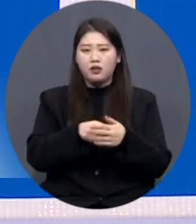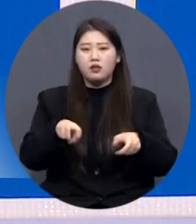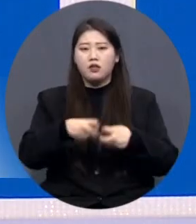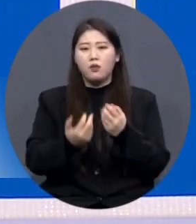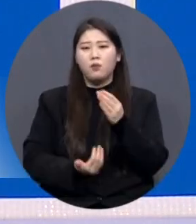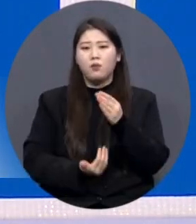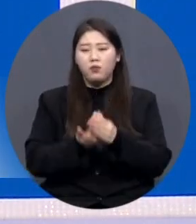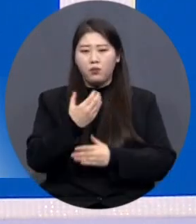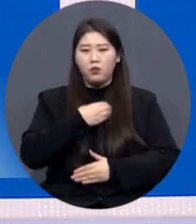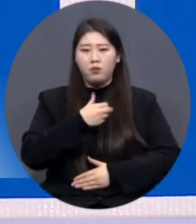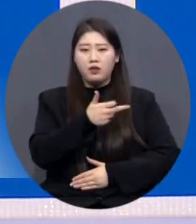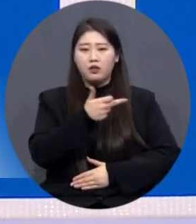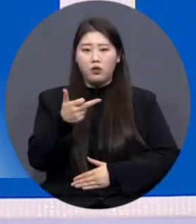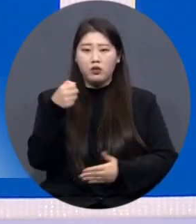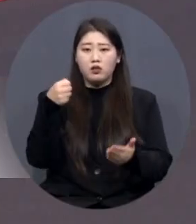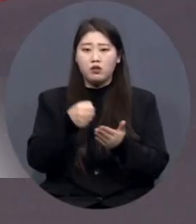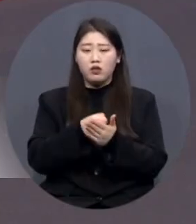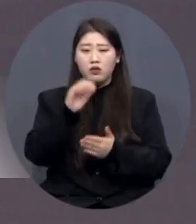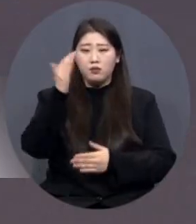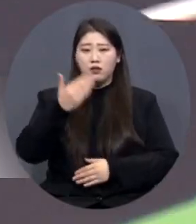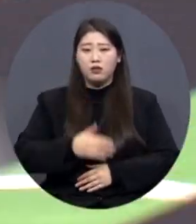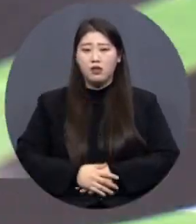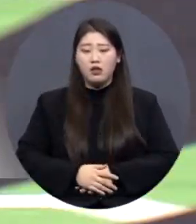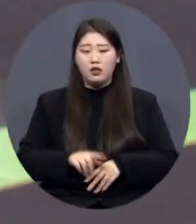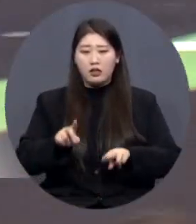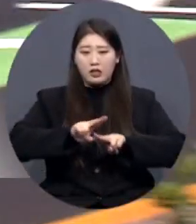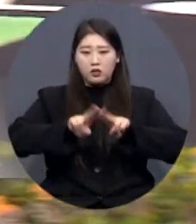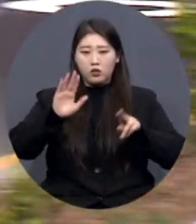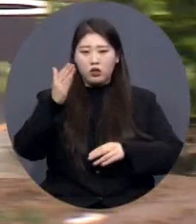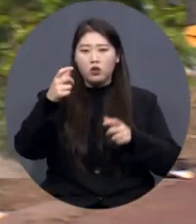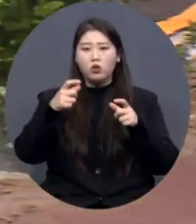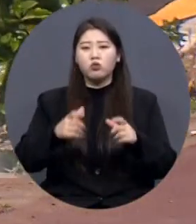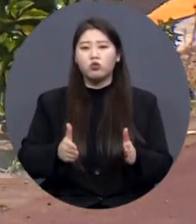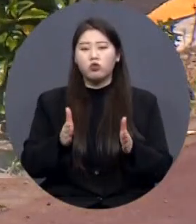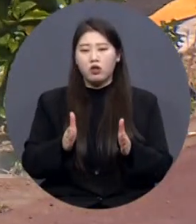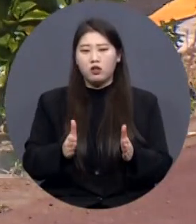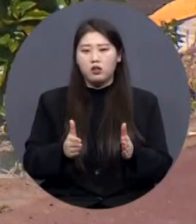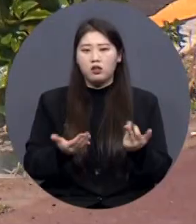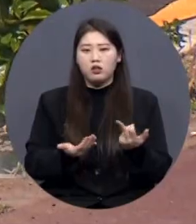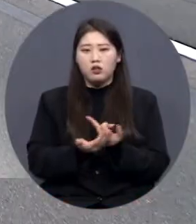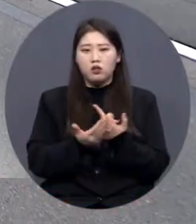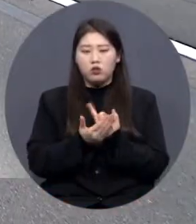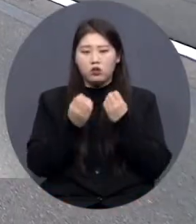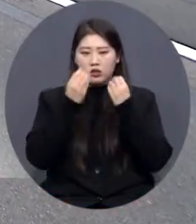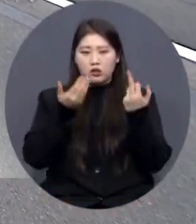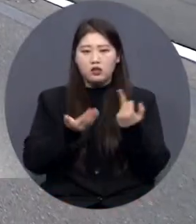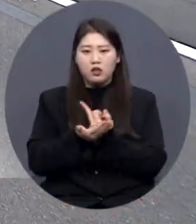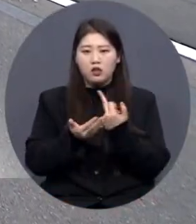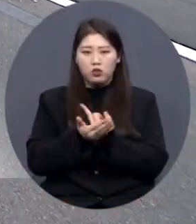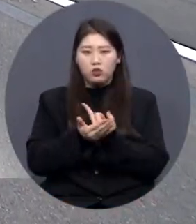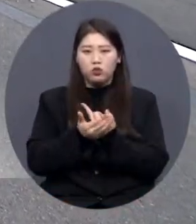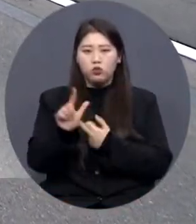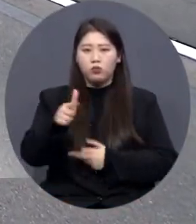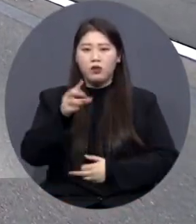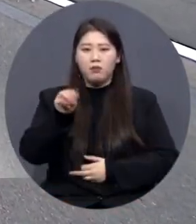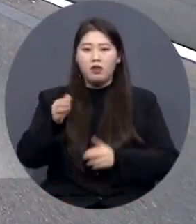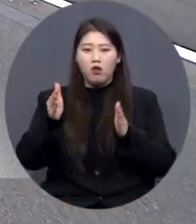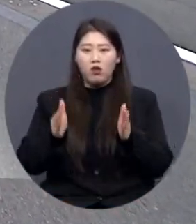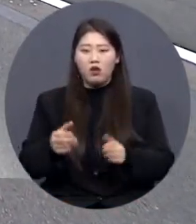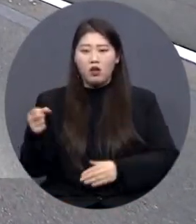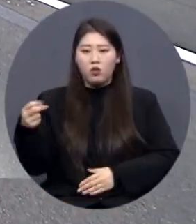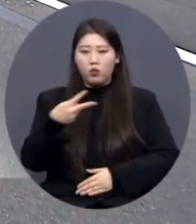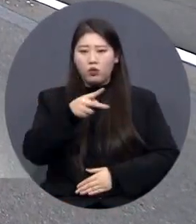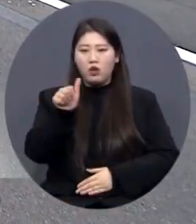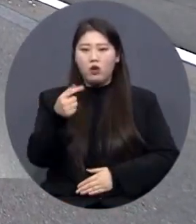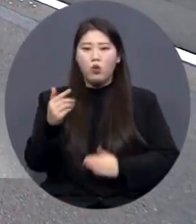이같이 결정했습니다. 일시 해제되는 구간은 제주공항에서 신제주 방향 600m 전체와